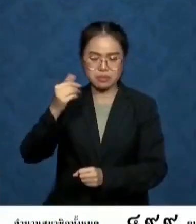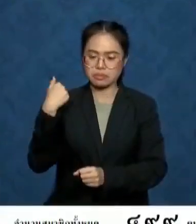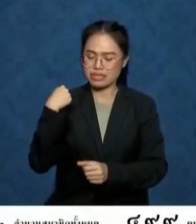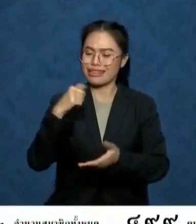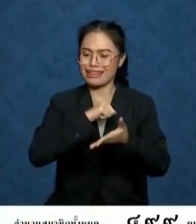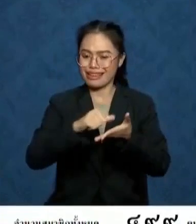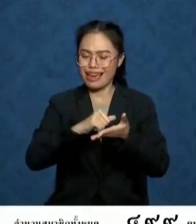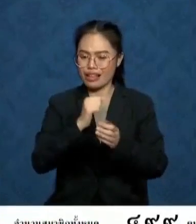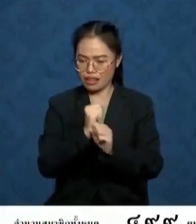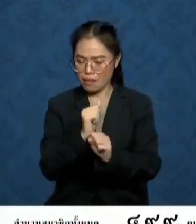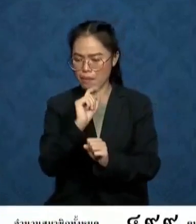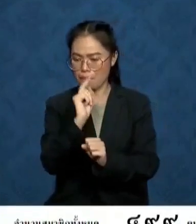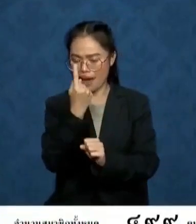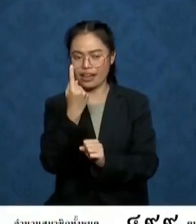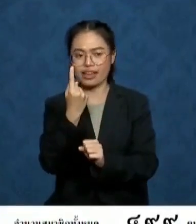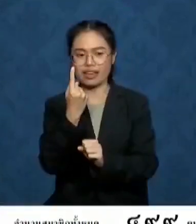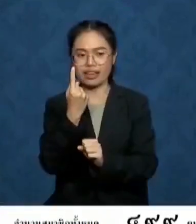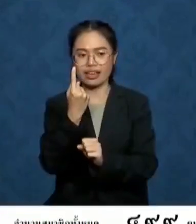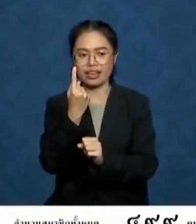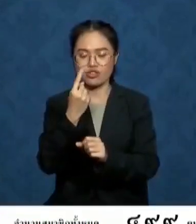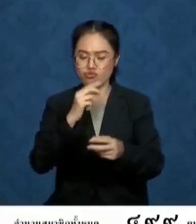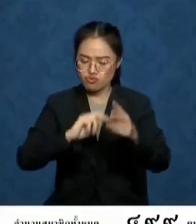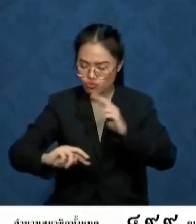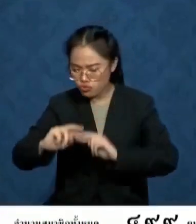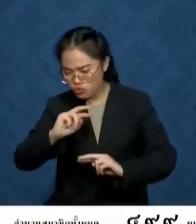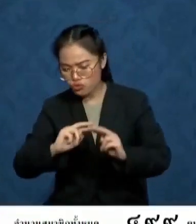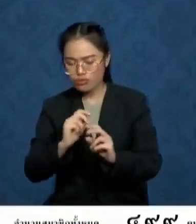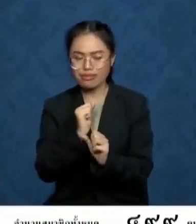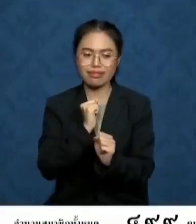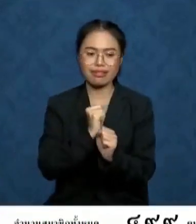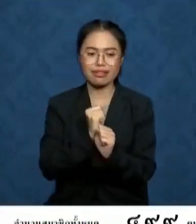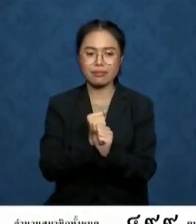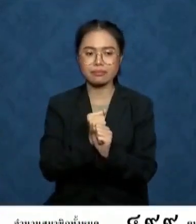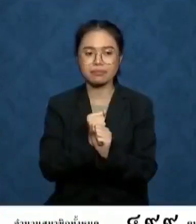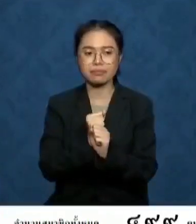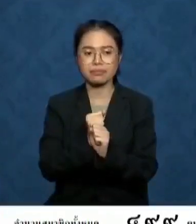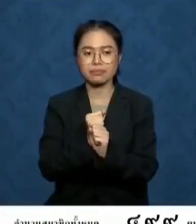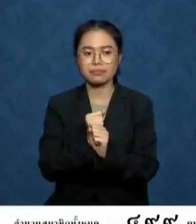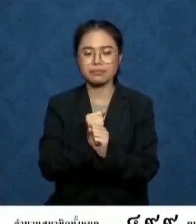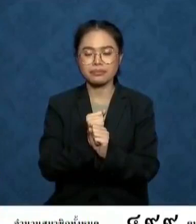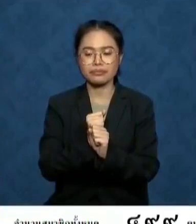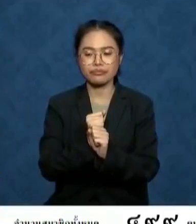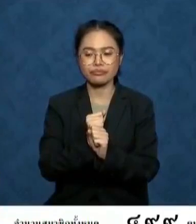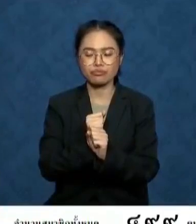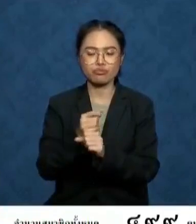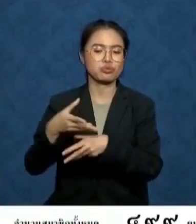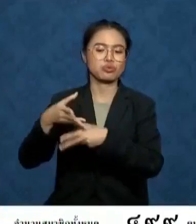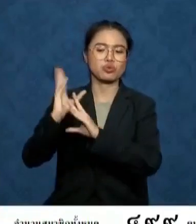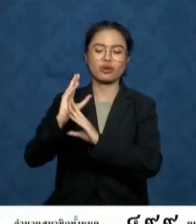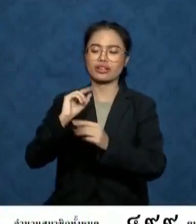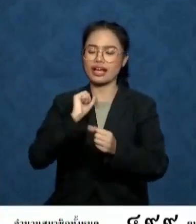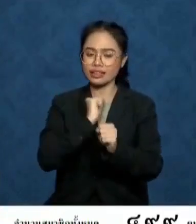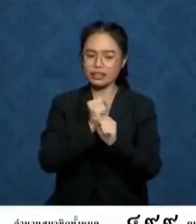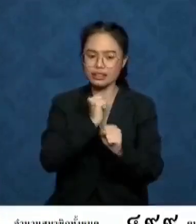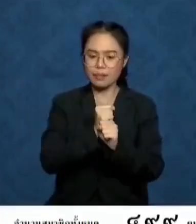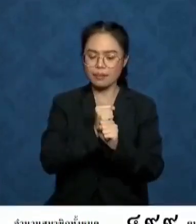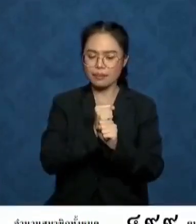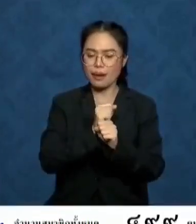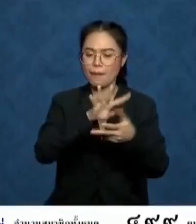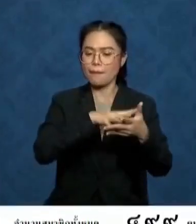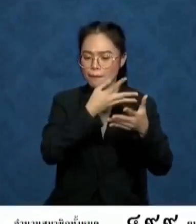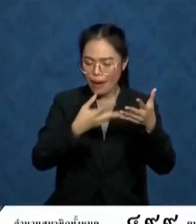ปฏิทินงบประมาณรวมถึงทำนะครับทบทวนแนวทางในการจัดทำงบประมาณและ